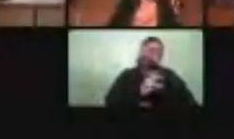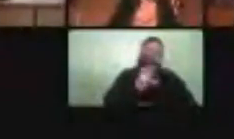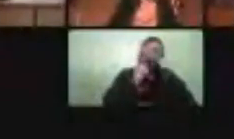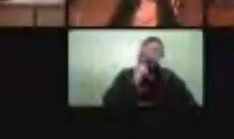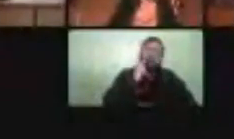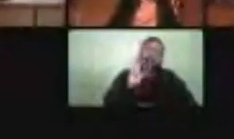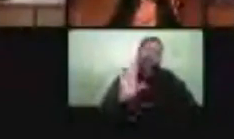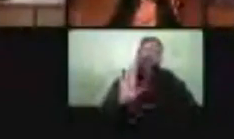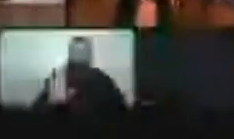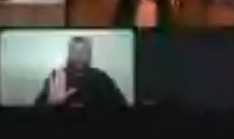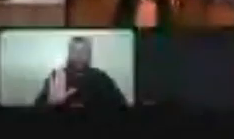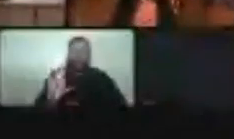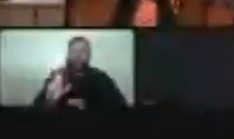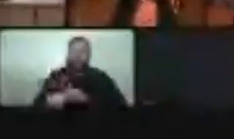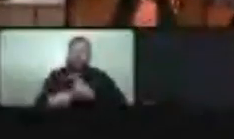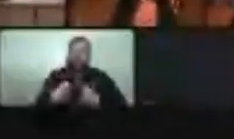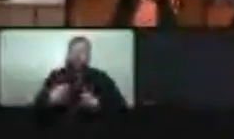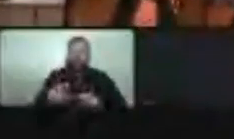maswali